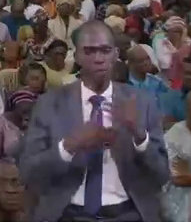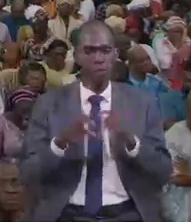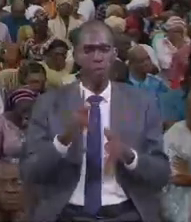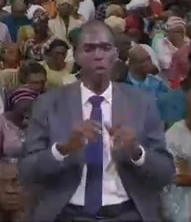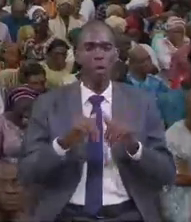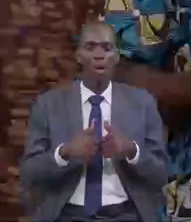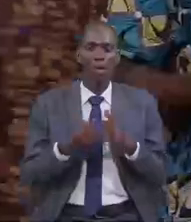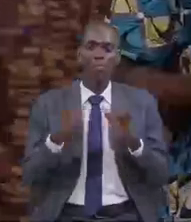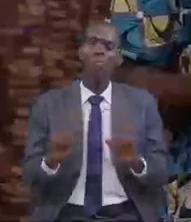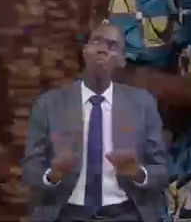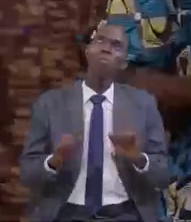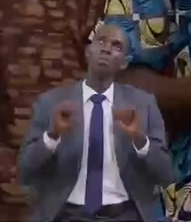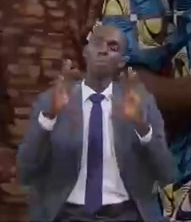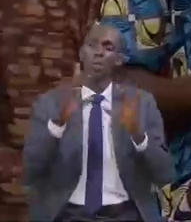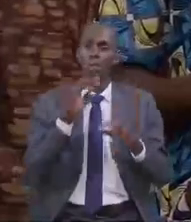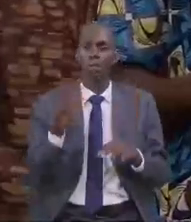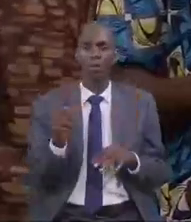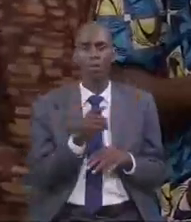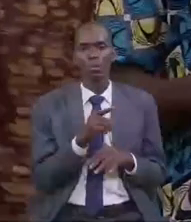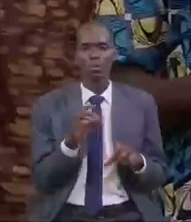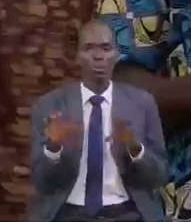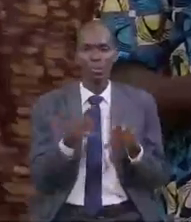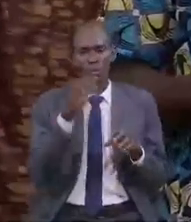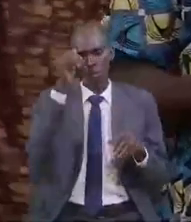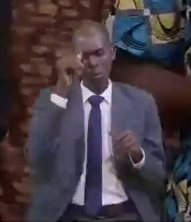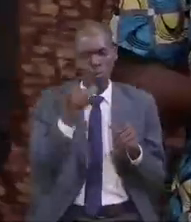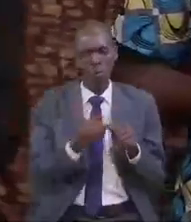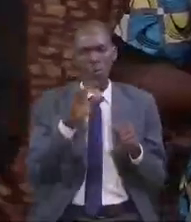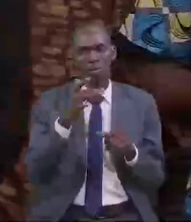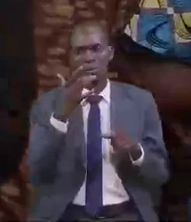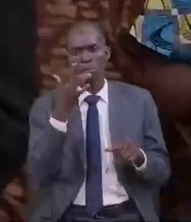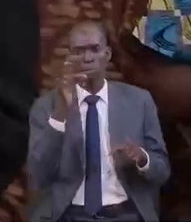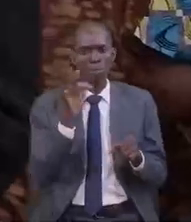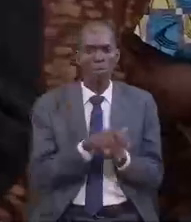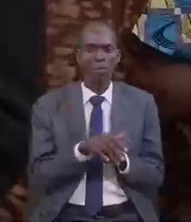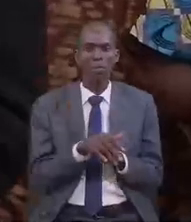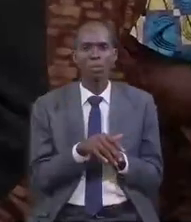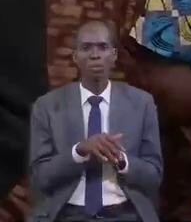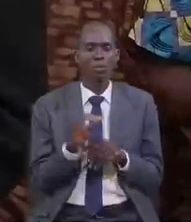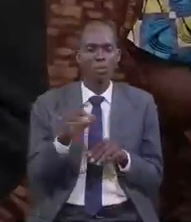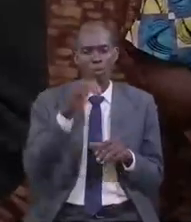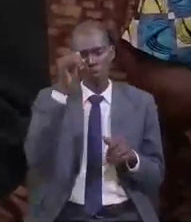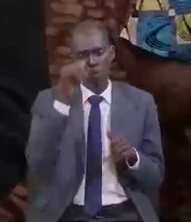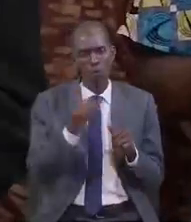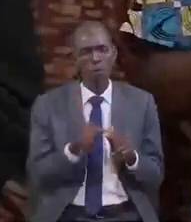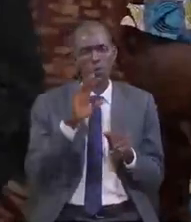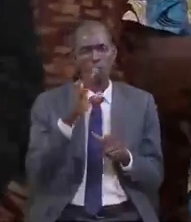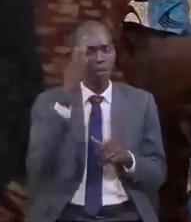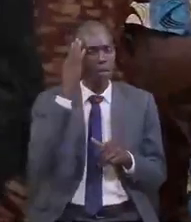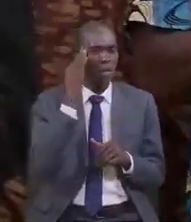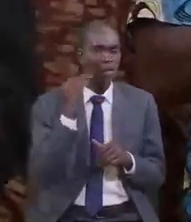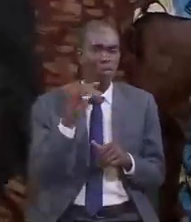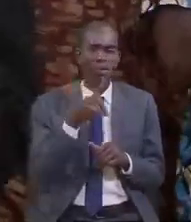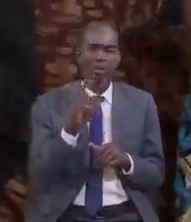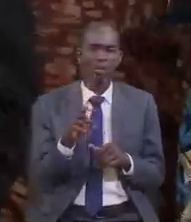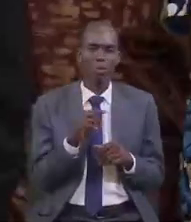ceux-là qui ne sont pas enfants de Dieu, mais est-ce que tu te rappelles ton vœu, ta consécration?